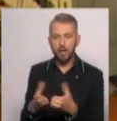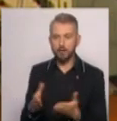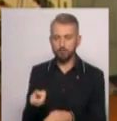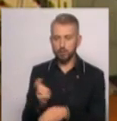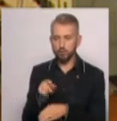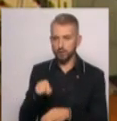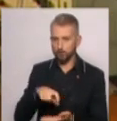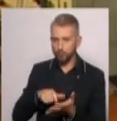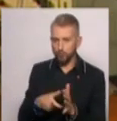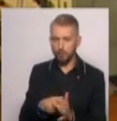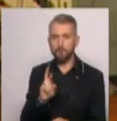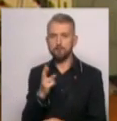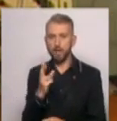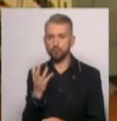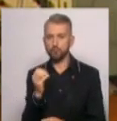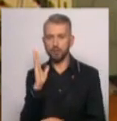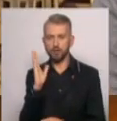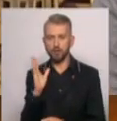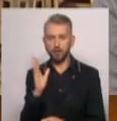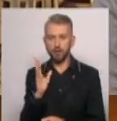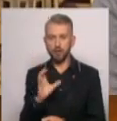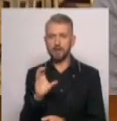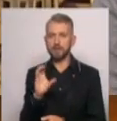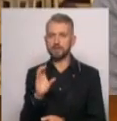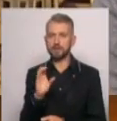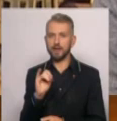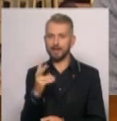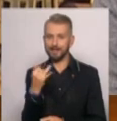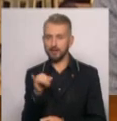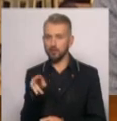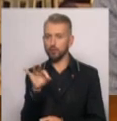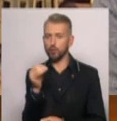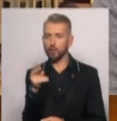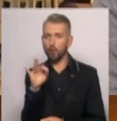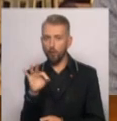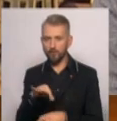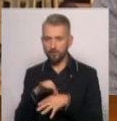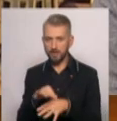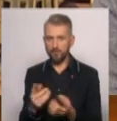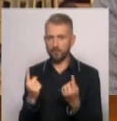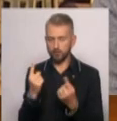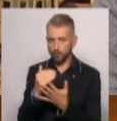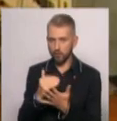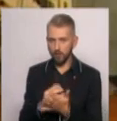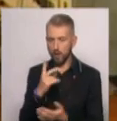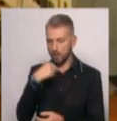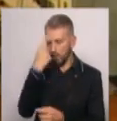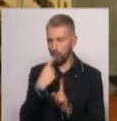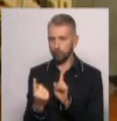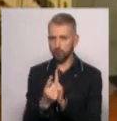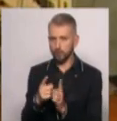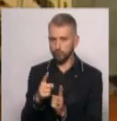студії. В п'ятницю у нас ще Сергій Дойко веде великий ефір. А от саме на ось таку особисту розмову ви один з перших